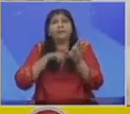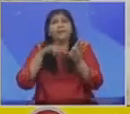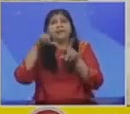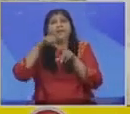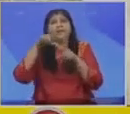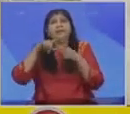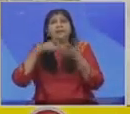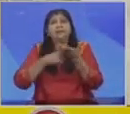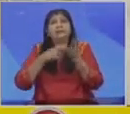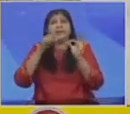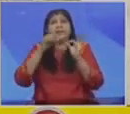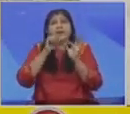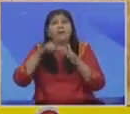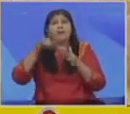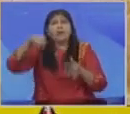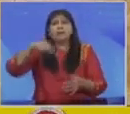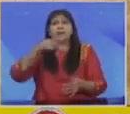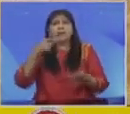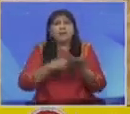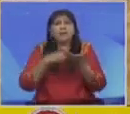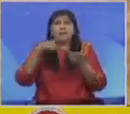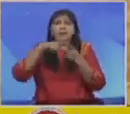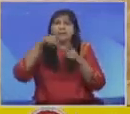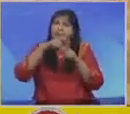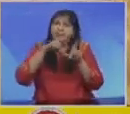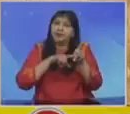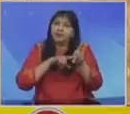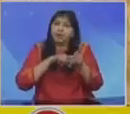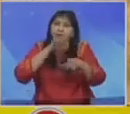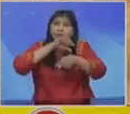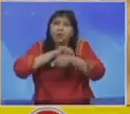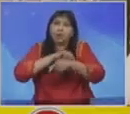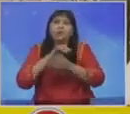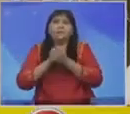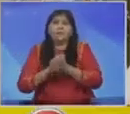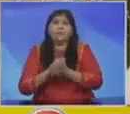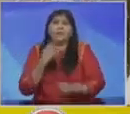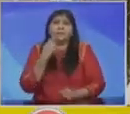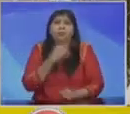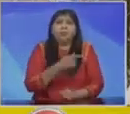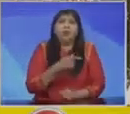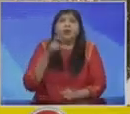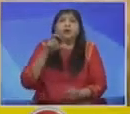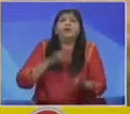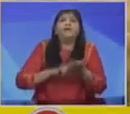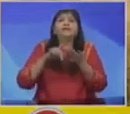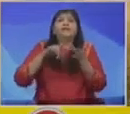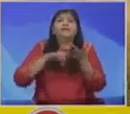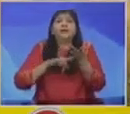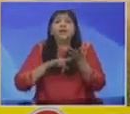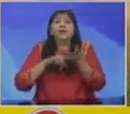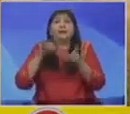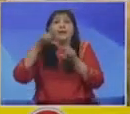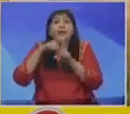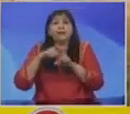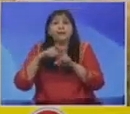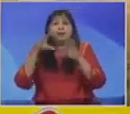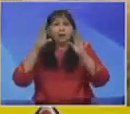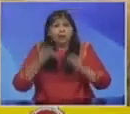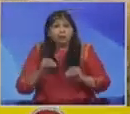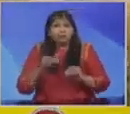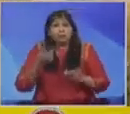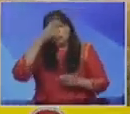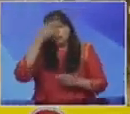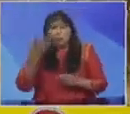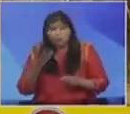चिंतला वेंकट रेड्डी जी हैं। रेड्डी जी के एक डॉक्टर मित्र ने उन्हें एक बार विटामिन डी की कमी से होने वाली बीमारियां और उसके खतरों के